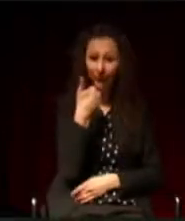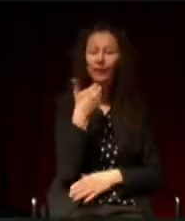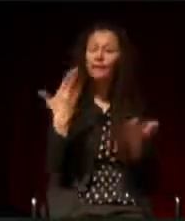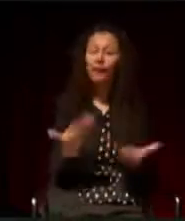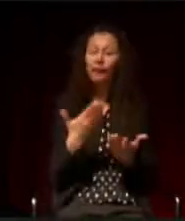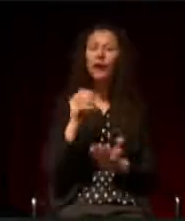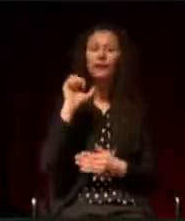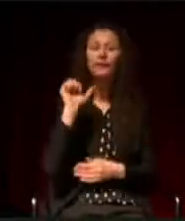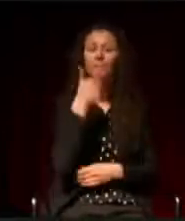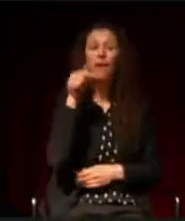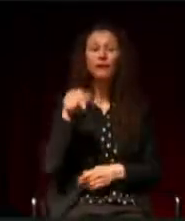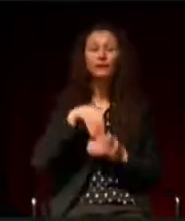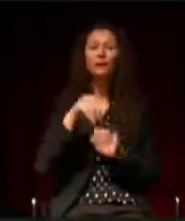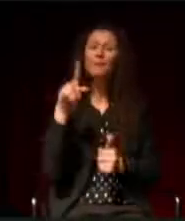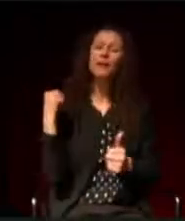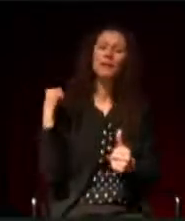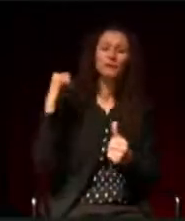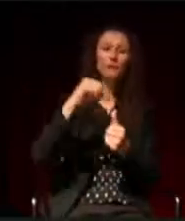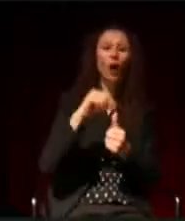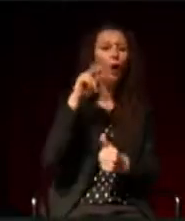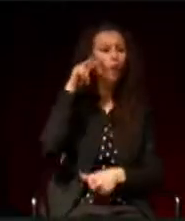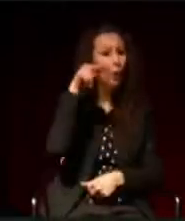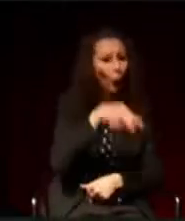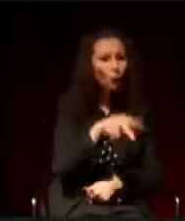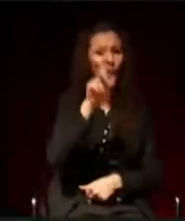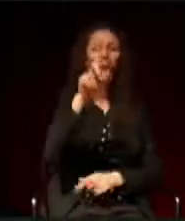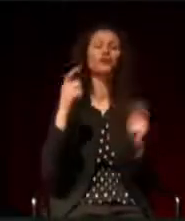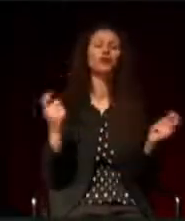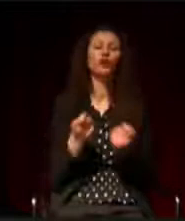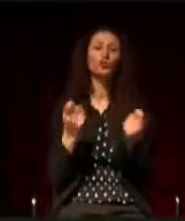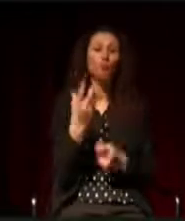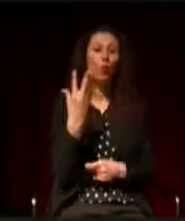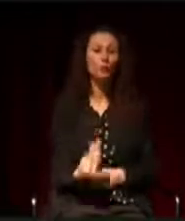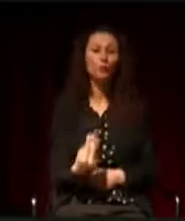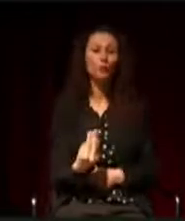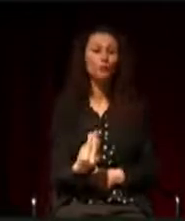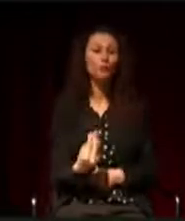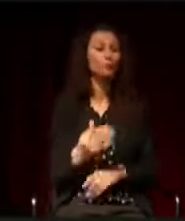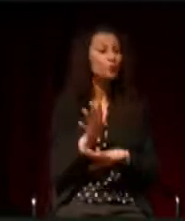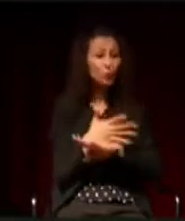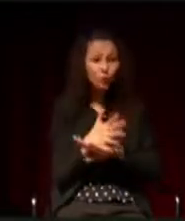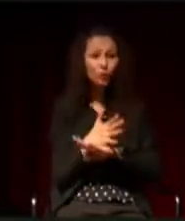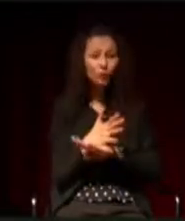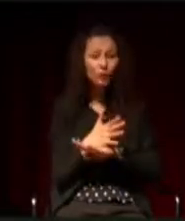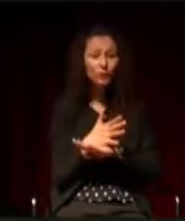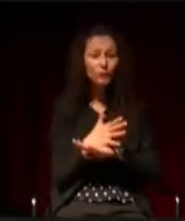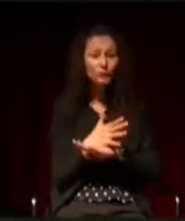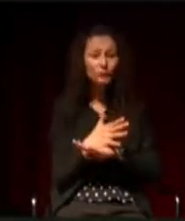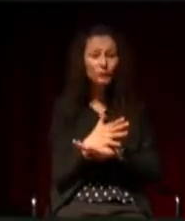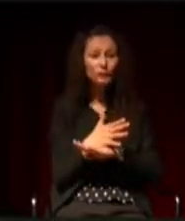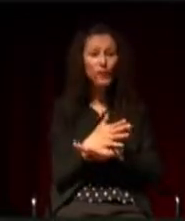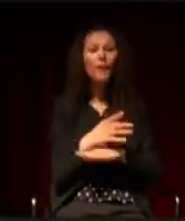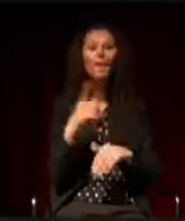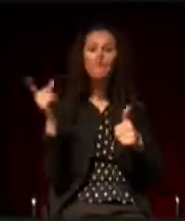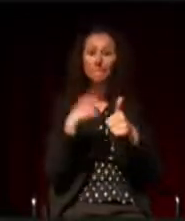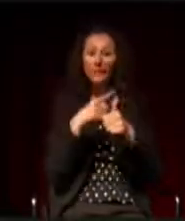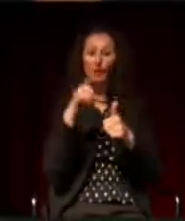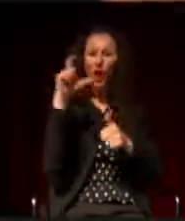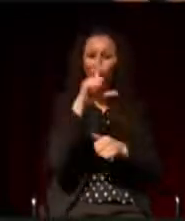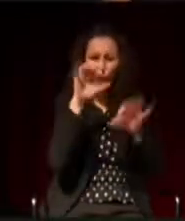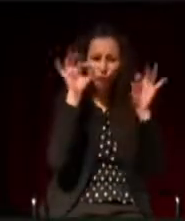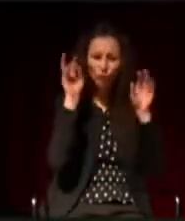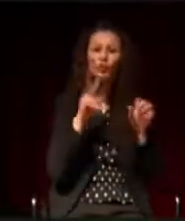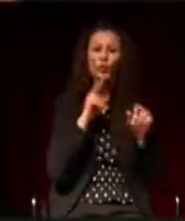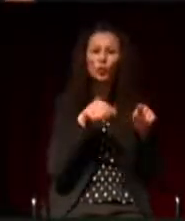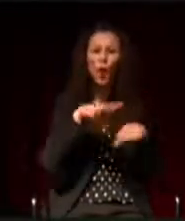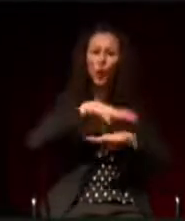kadar değerlidir, bunu bir kez daha gördüğümüz bir çalışma oldu. Çünkü birinci ayın sonunda